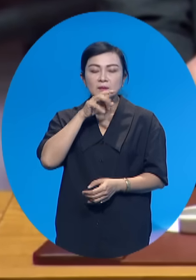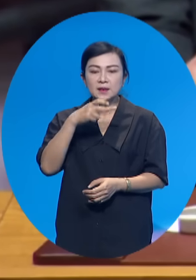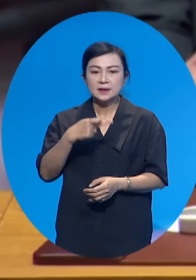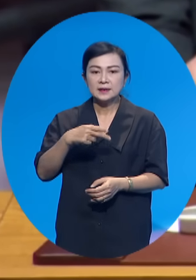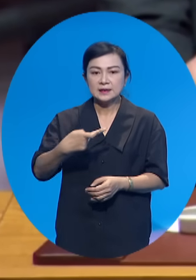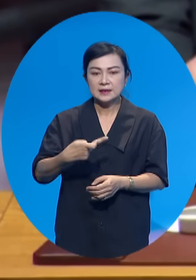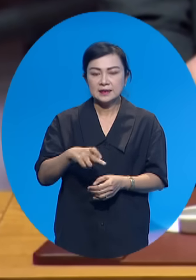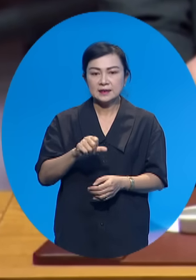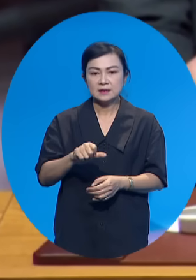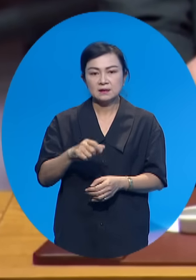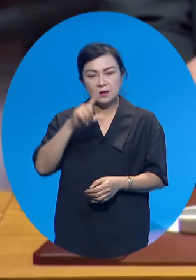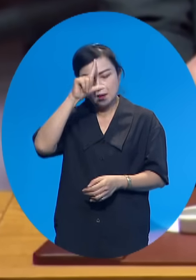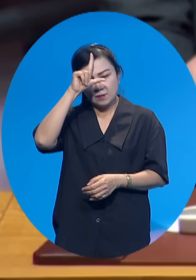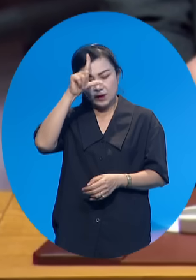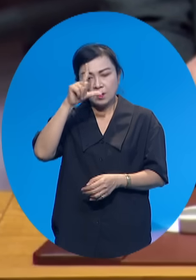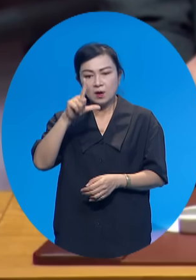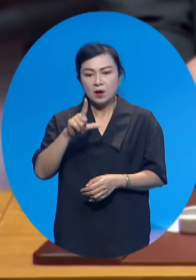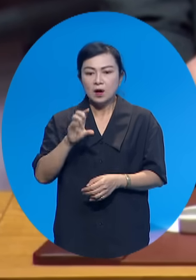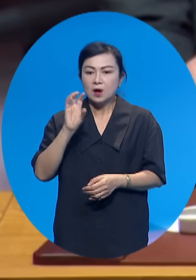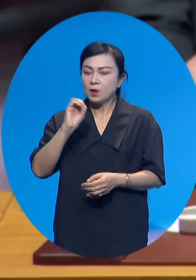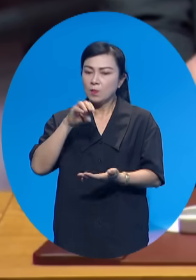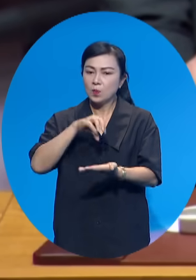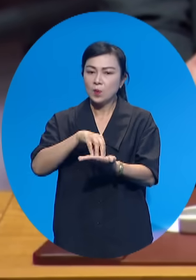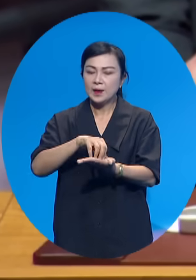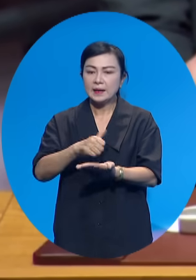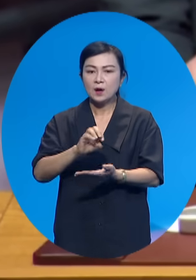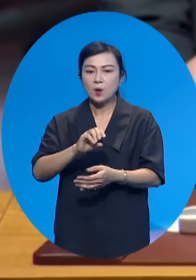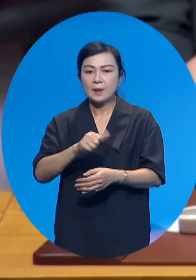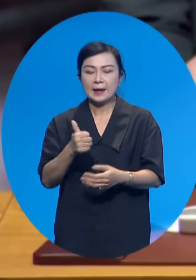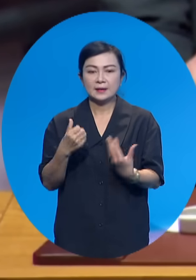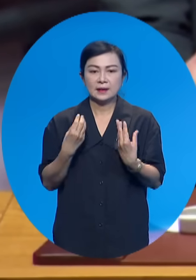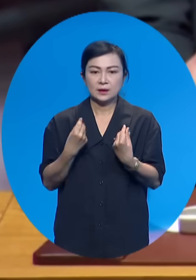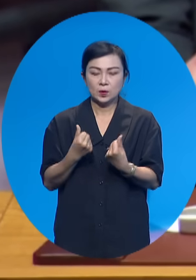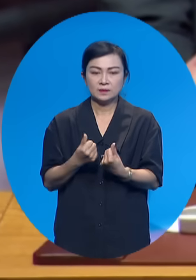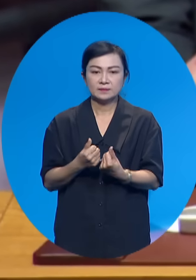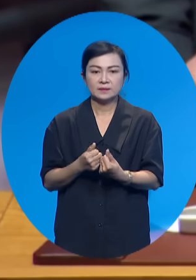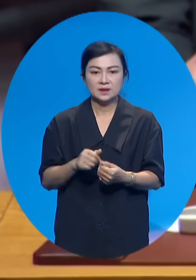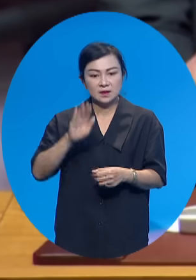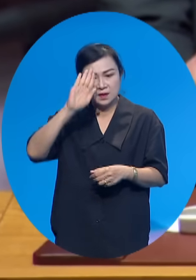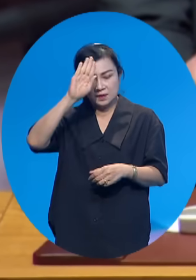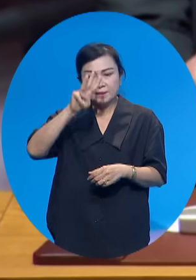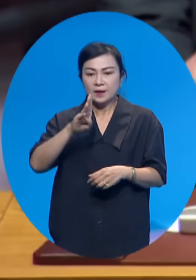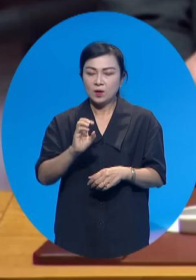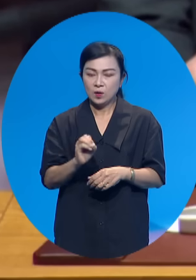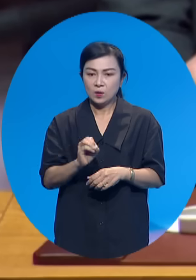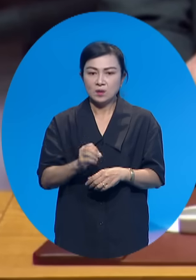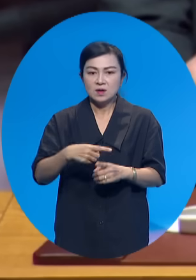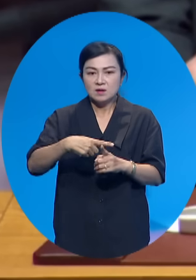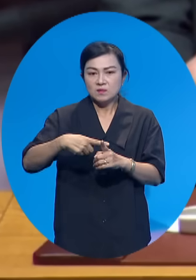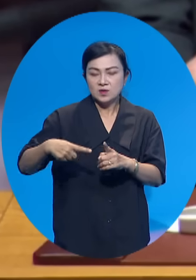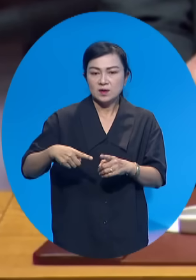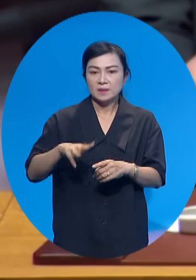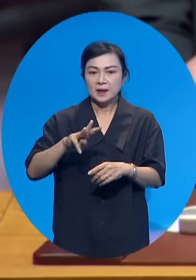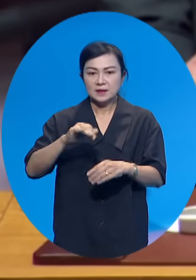gesus bày tỏ quan ngại không nơi nào Và Không Một Ai an toàn theo người đứng đầu Who một nửa trong số